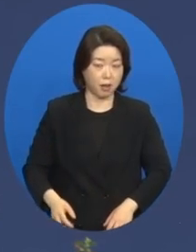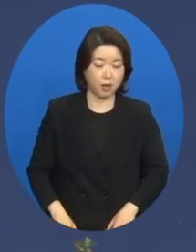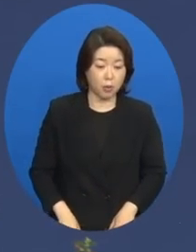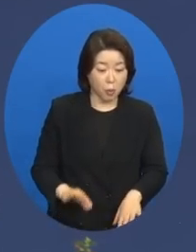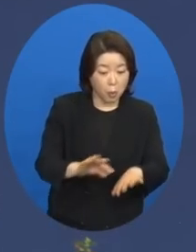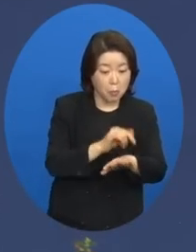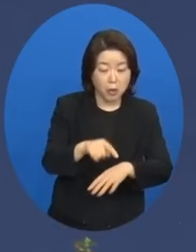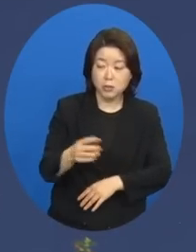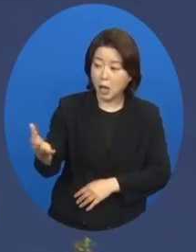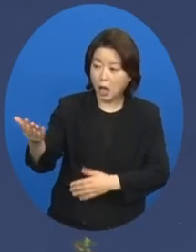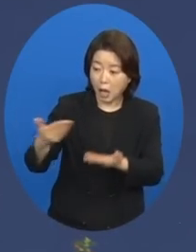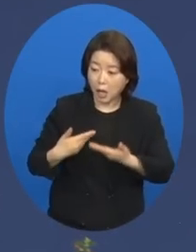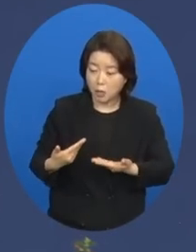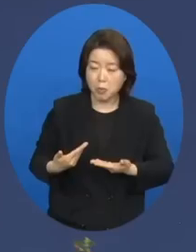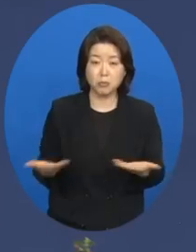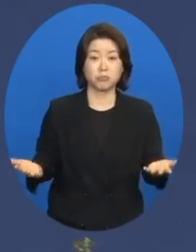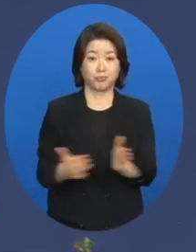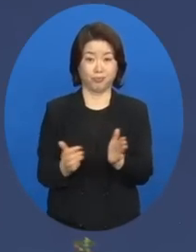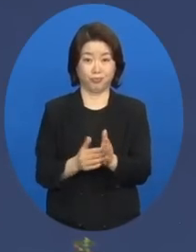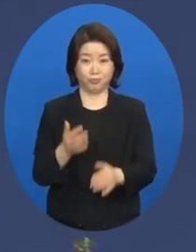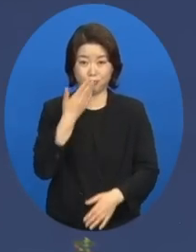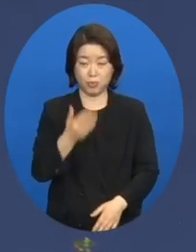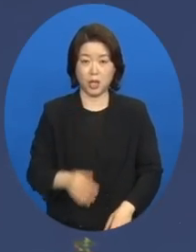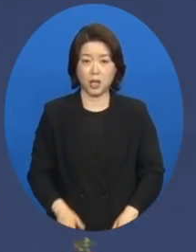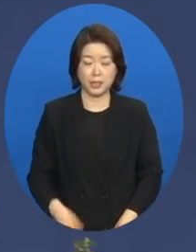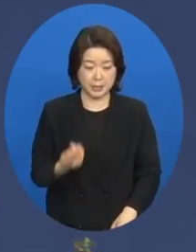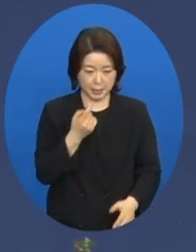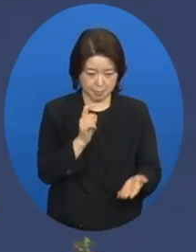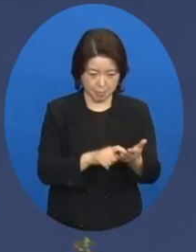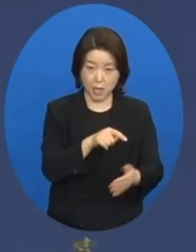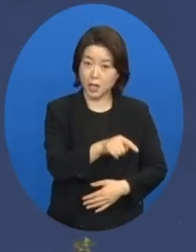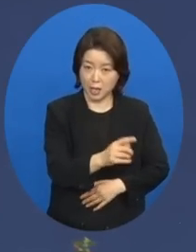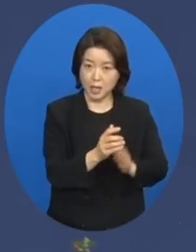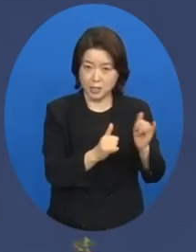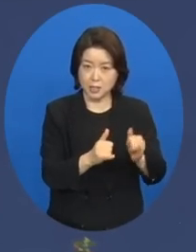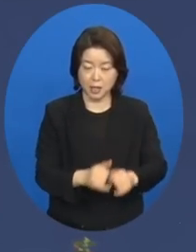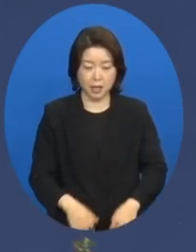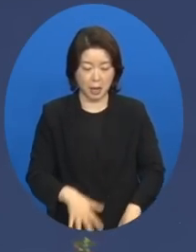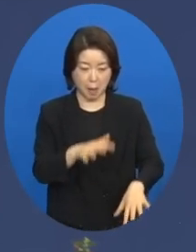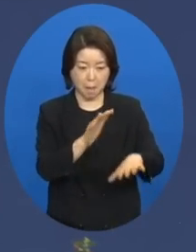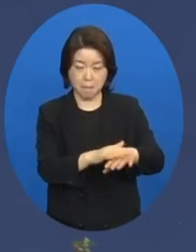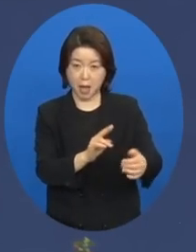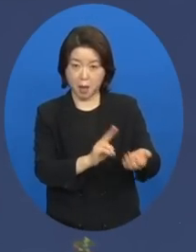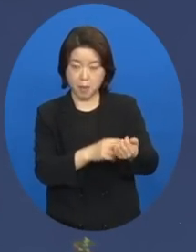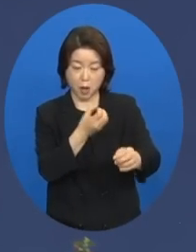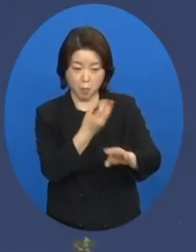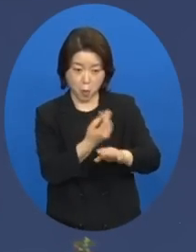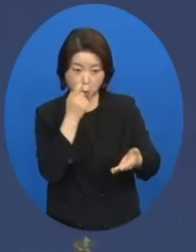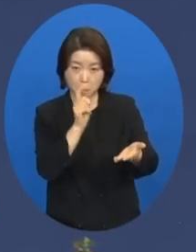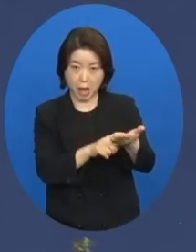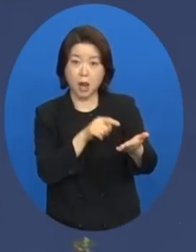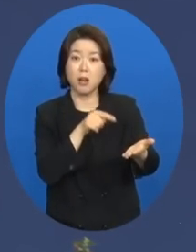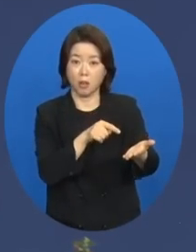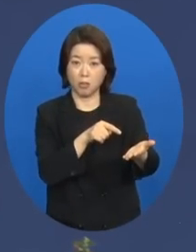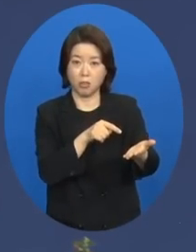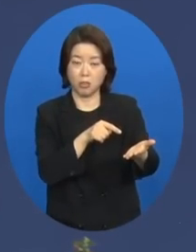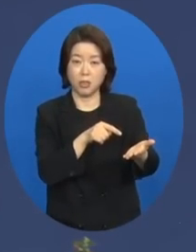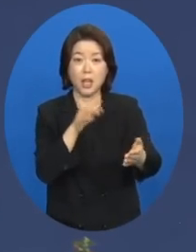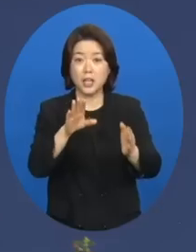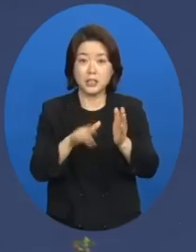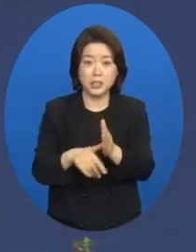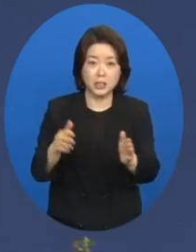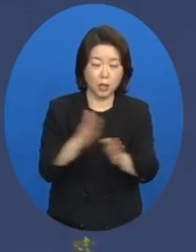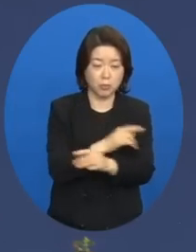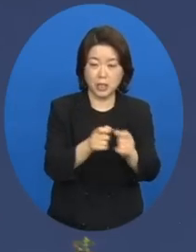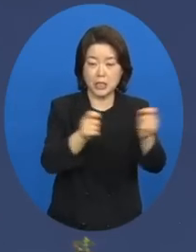하나 얻고는 마는 거지 뭐. 그런데 이걸 딱 발견한 사람이 밭에 감추인 보화를 발견했다. 여러분 그때로부터